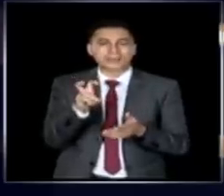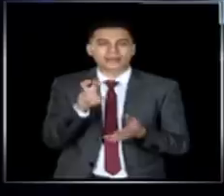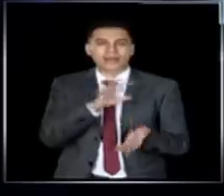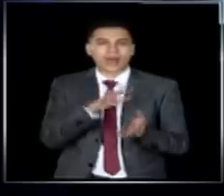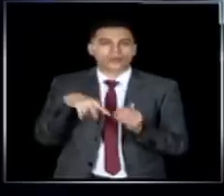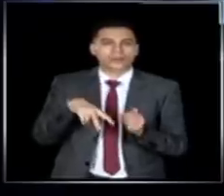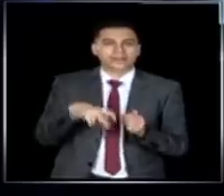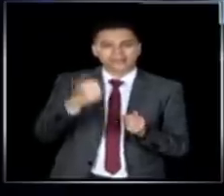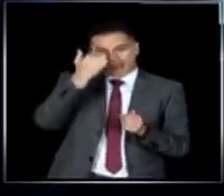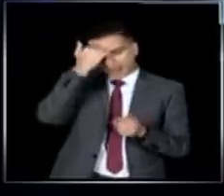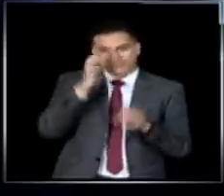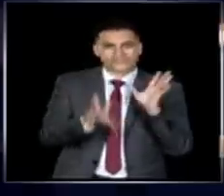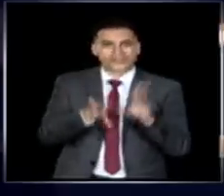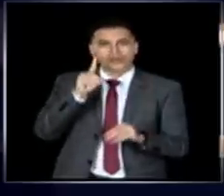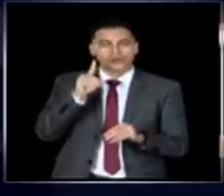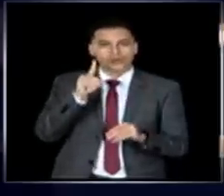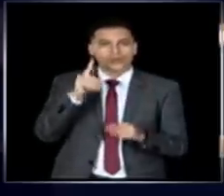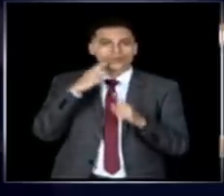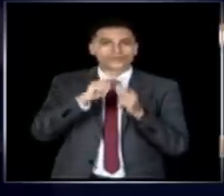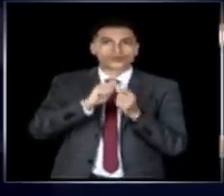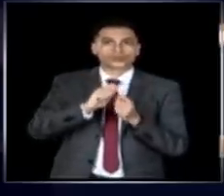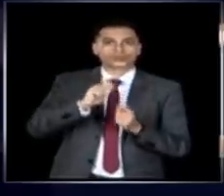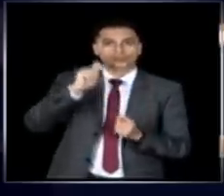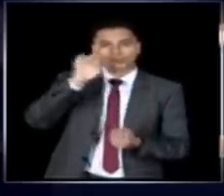70 لـ80 طن، وطول الديناصور حوالي